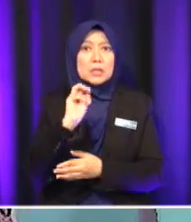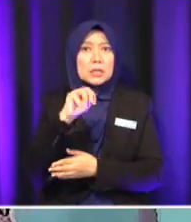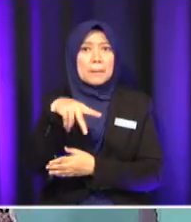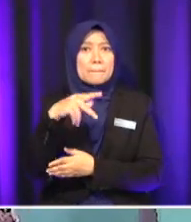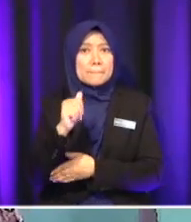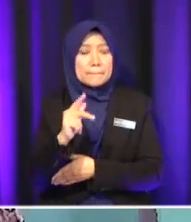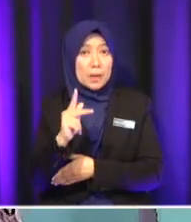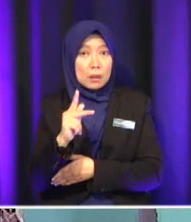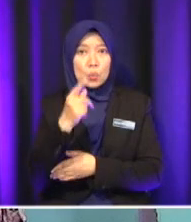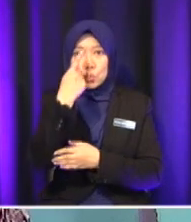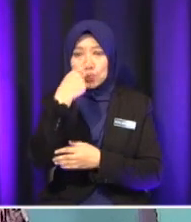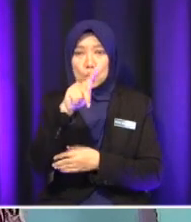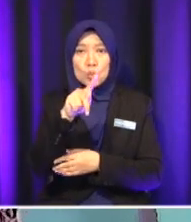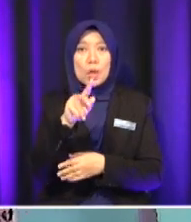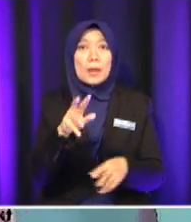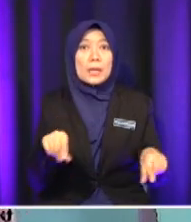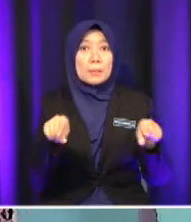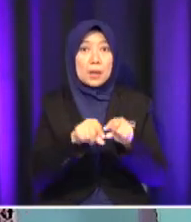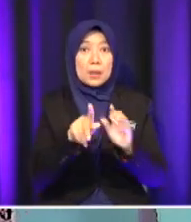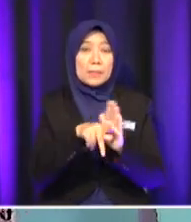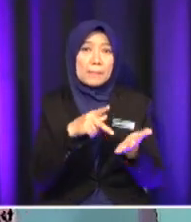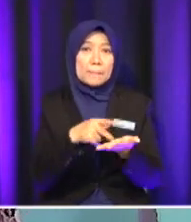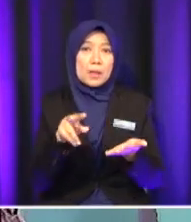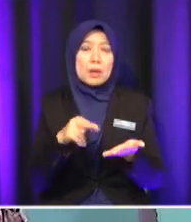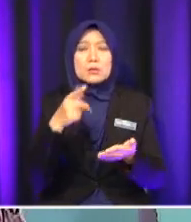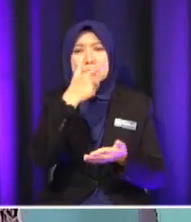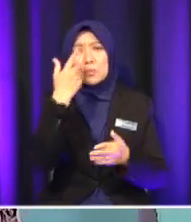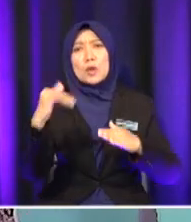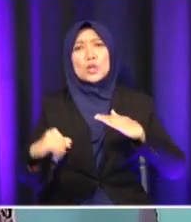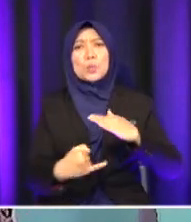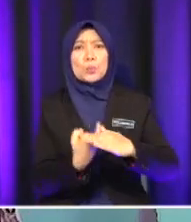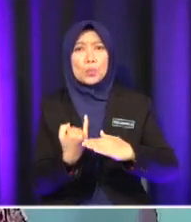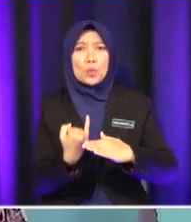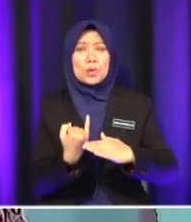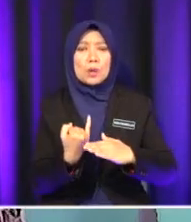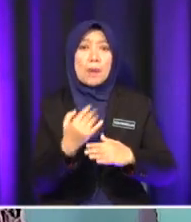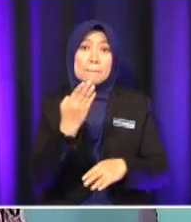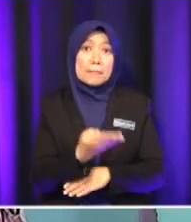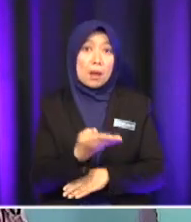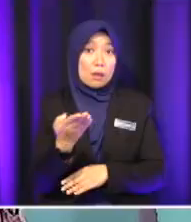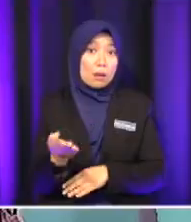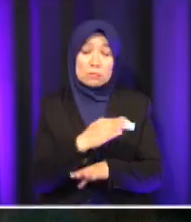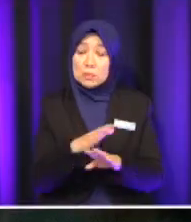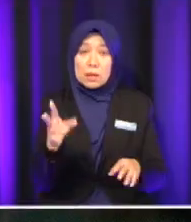dimana ia merupakan impor barang tak nampak kepada negara